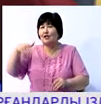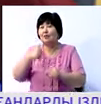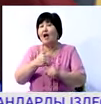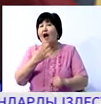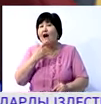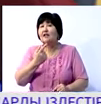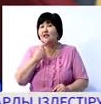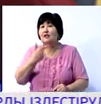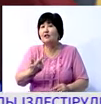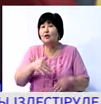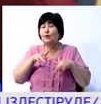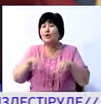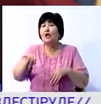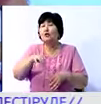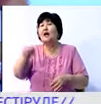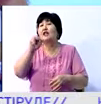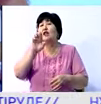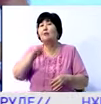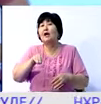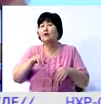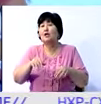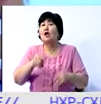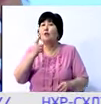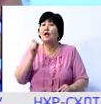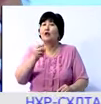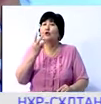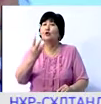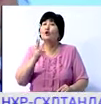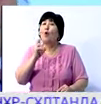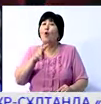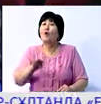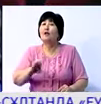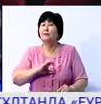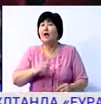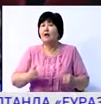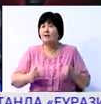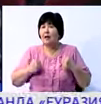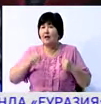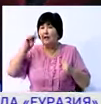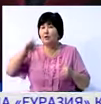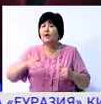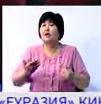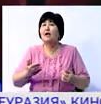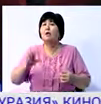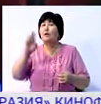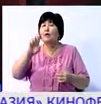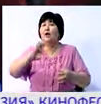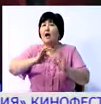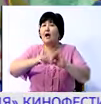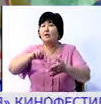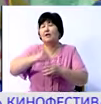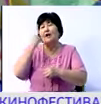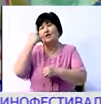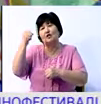Ағылшын тілінде өткен республикалық дебатқа қатысып, 1 алтын, 3 қола жүлде еншілеген. Талапты түлік биология пәнінен де олимпиадаларға тұрақты қатысып,